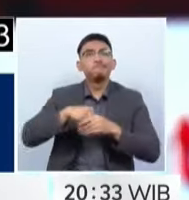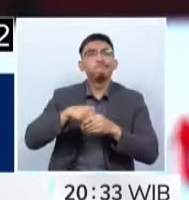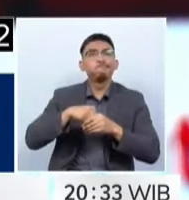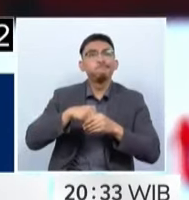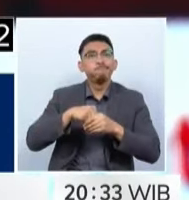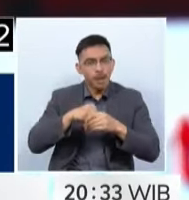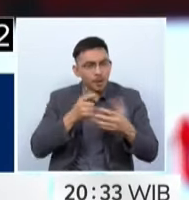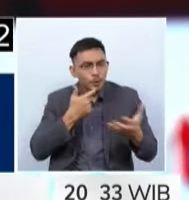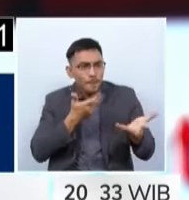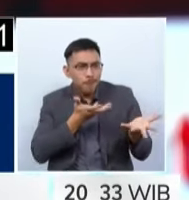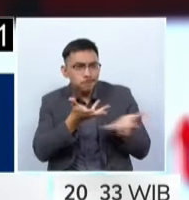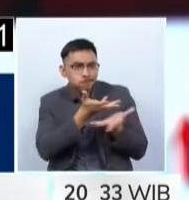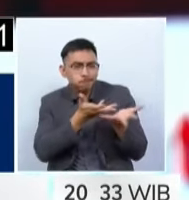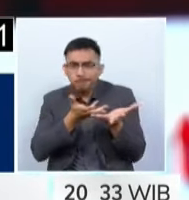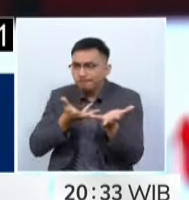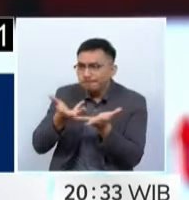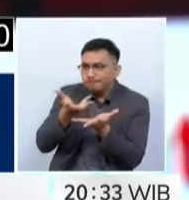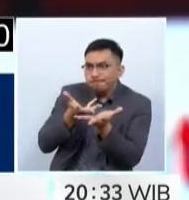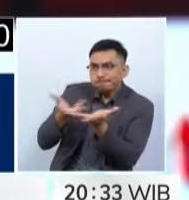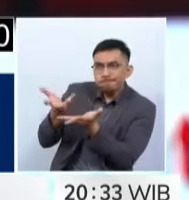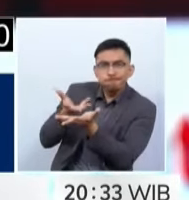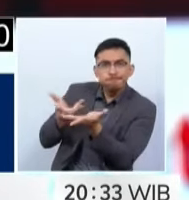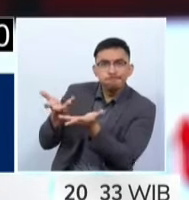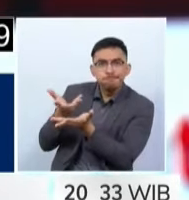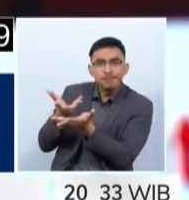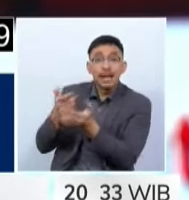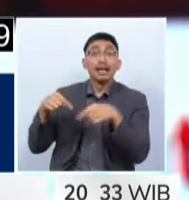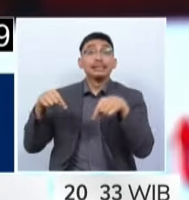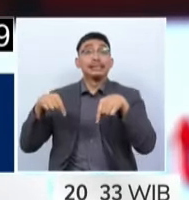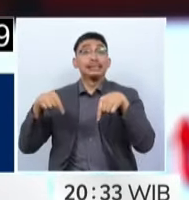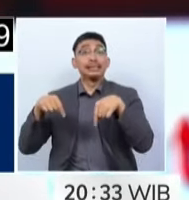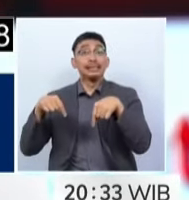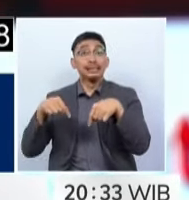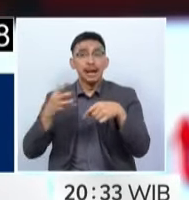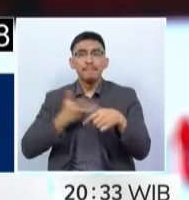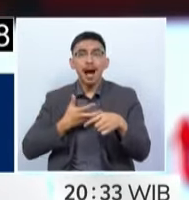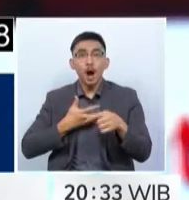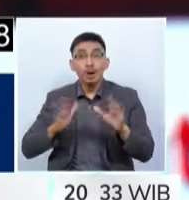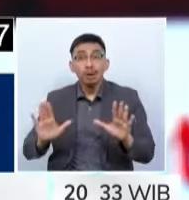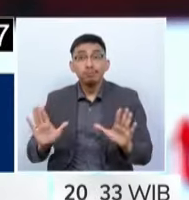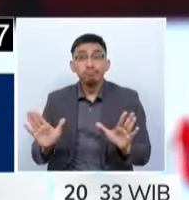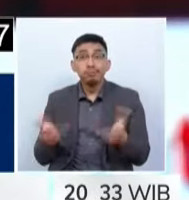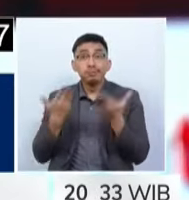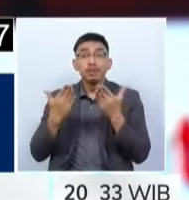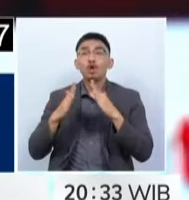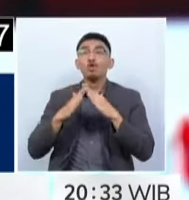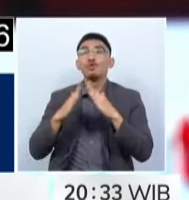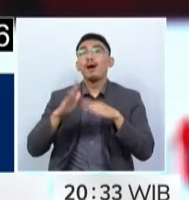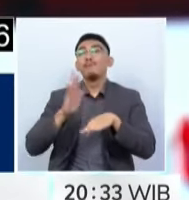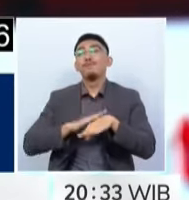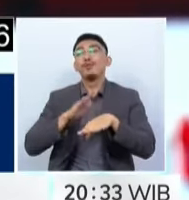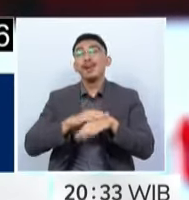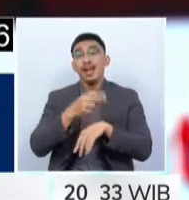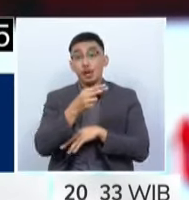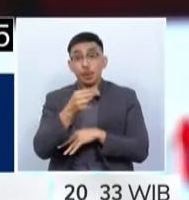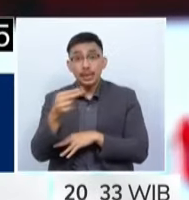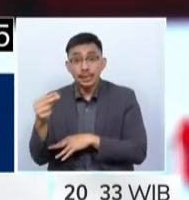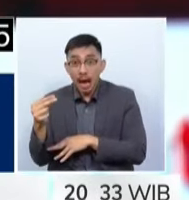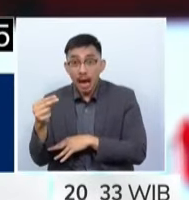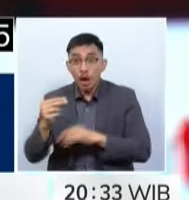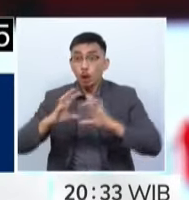penting kita ingin membangun rumah kebudayaan Indonesia di tiap-tiap region di seluruh